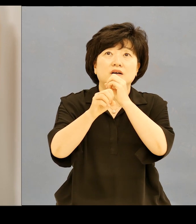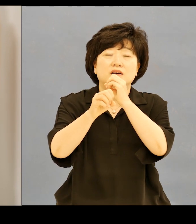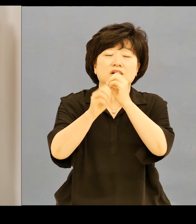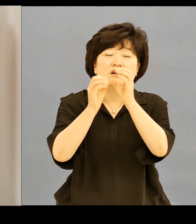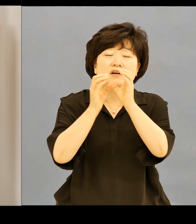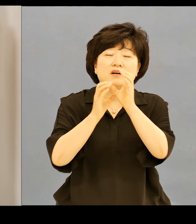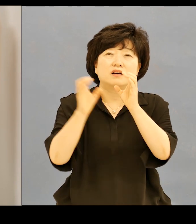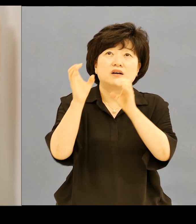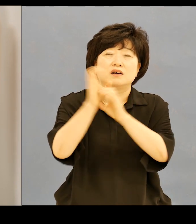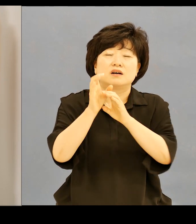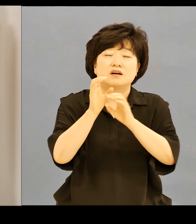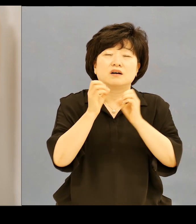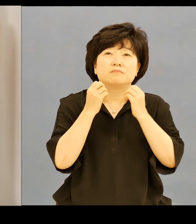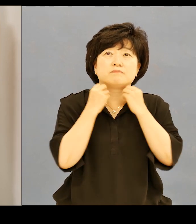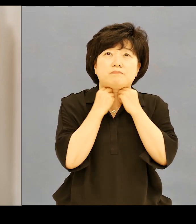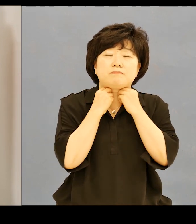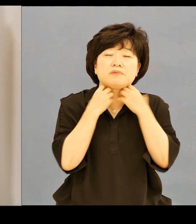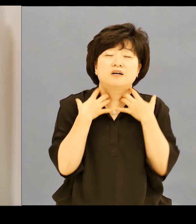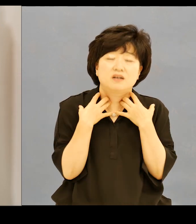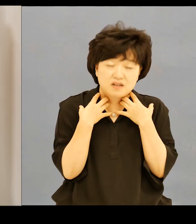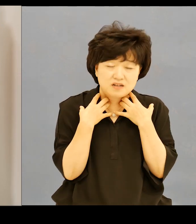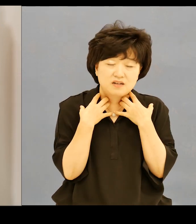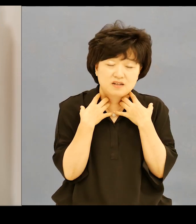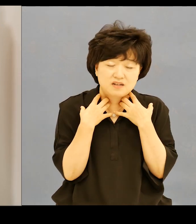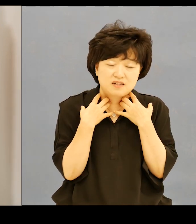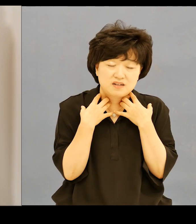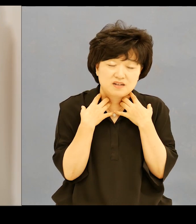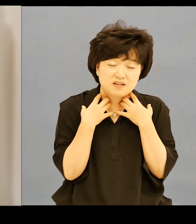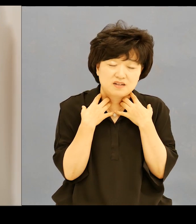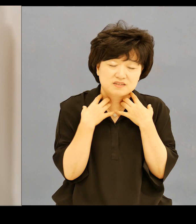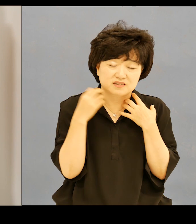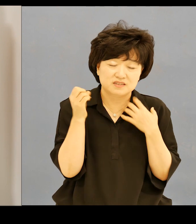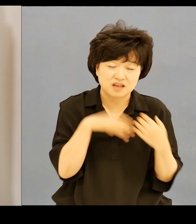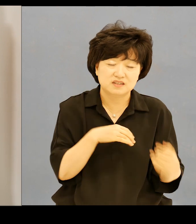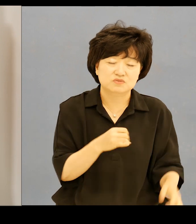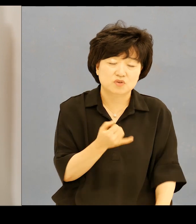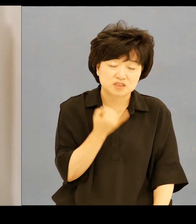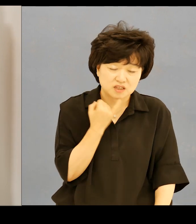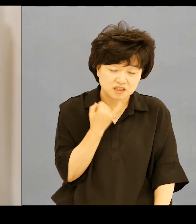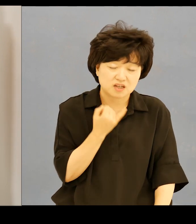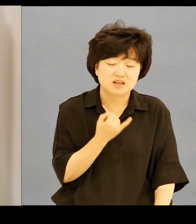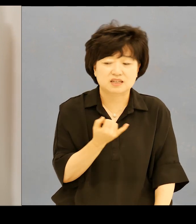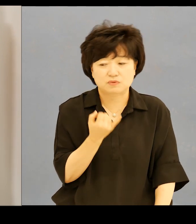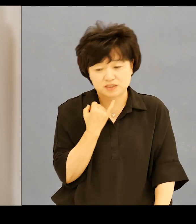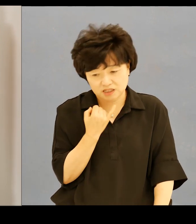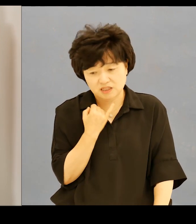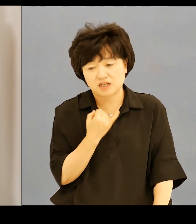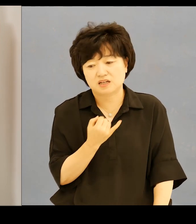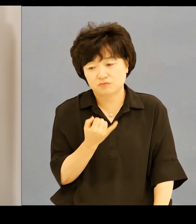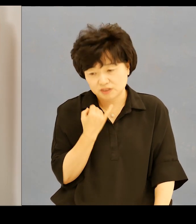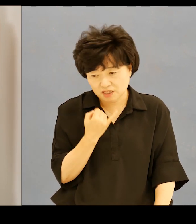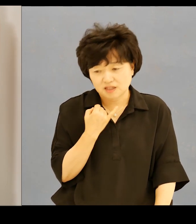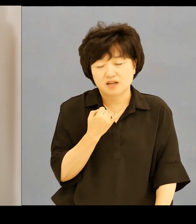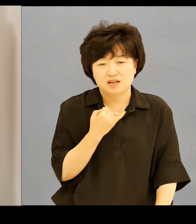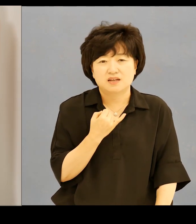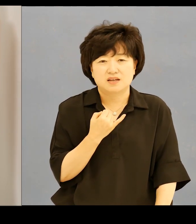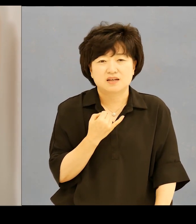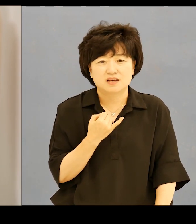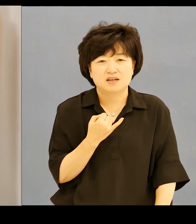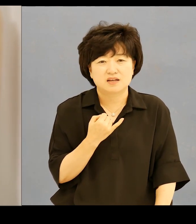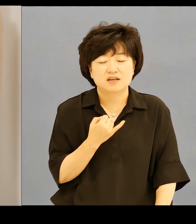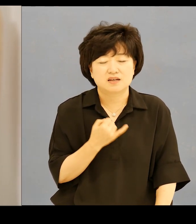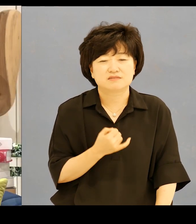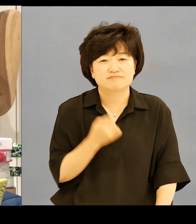이게 겹칠대로 겹치는구나 뭐 괜찮다 괜찮다 하면서 스스로 다독이고 막